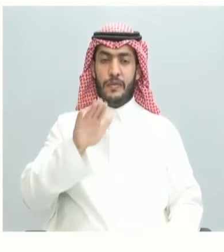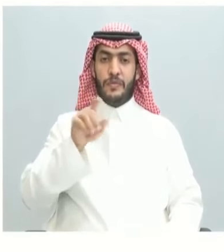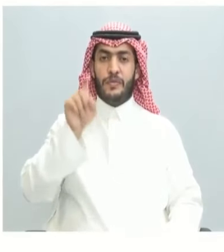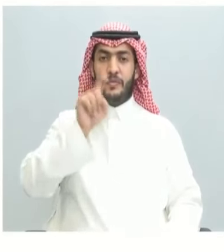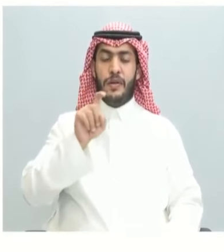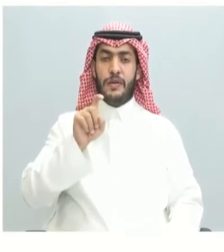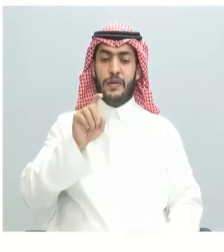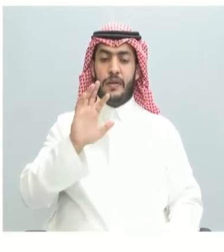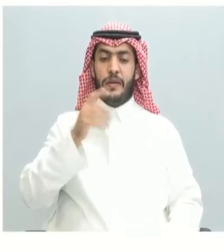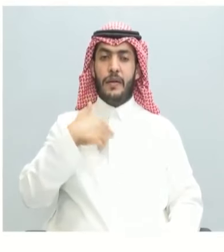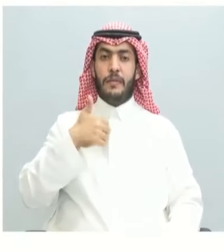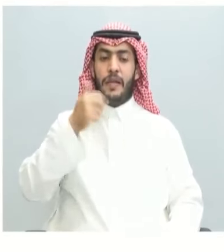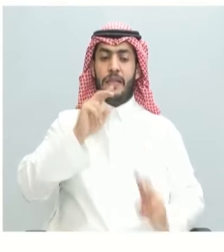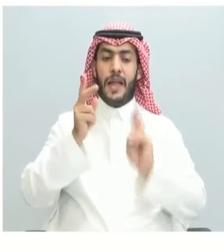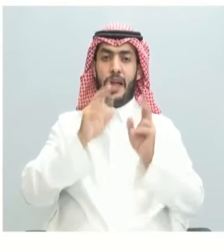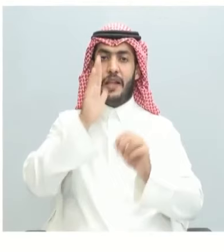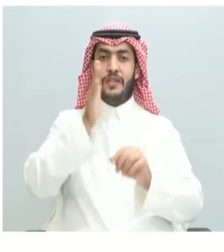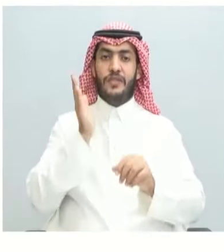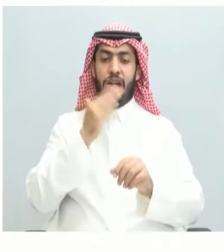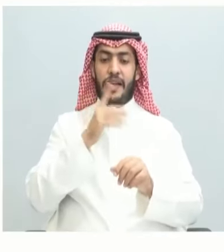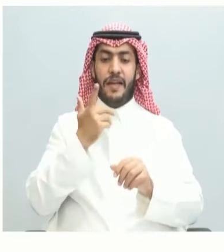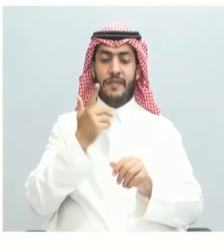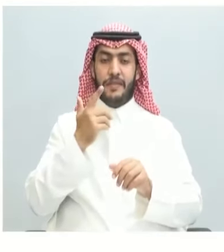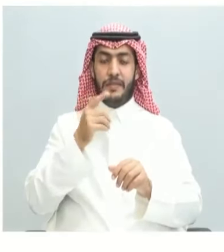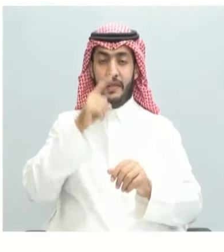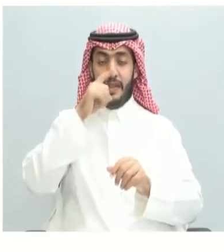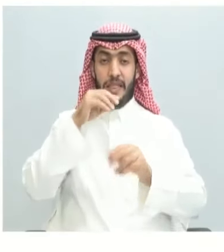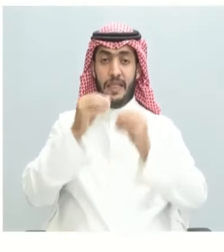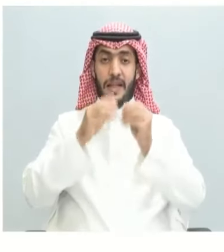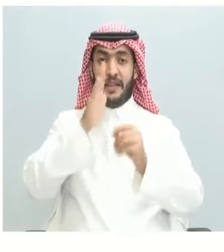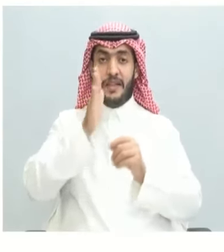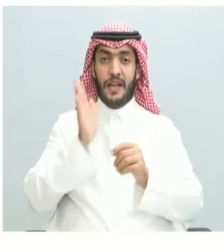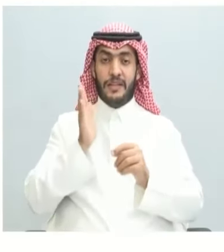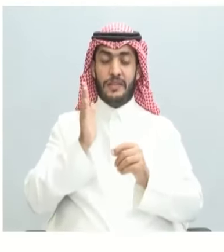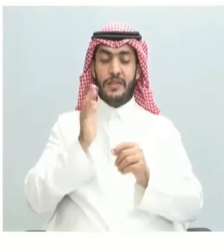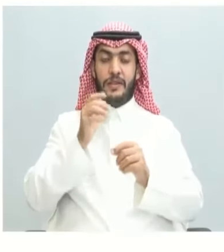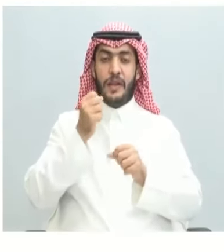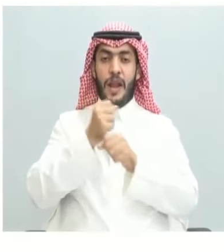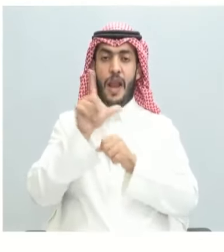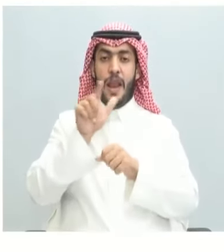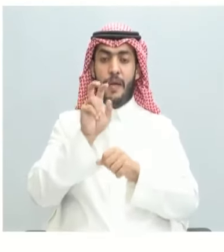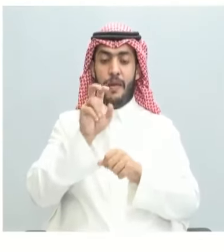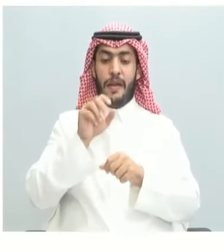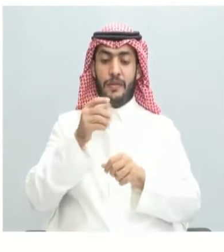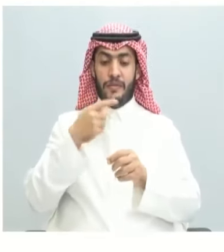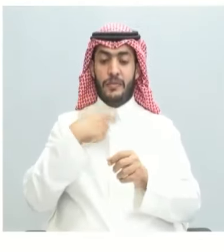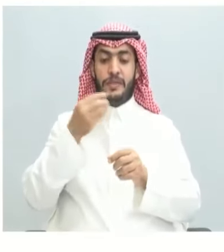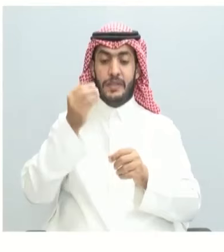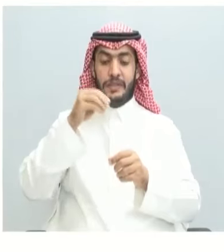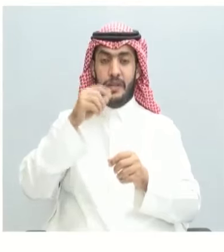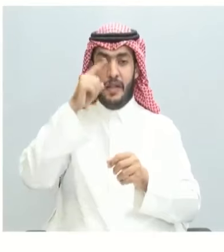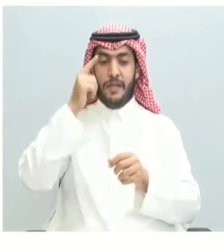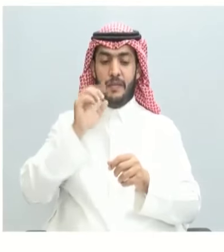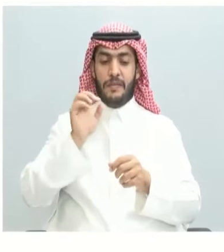سؤال اخر كيف نستطيع تغيير اتجاهها لتغيير اتجاهها نقوم باستخدام لبنت ارتد اذا كنت عند